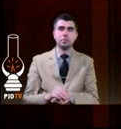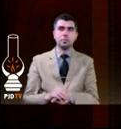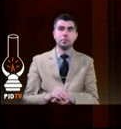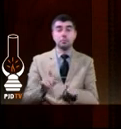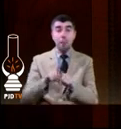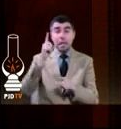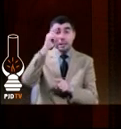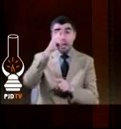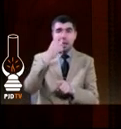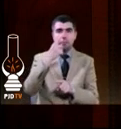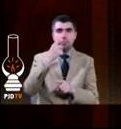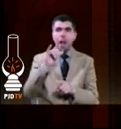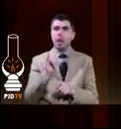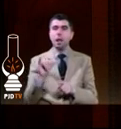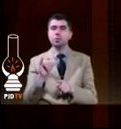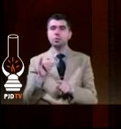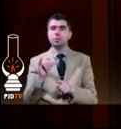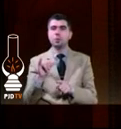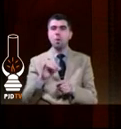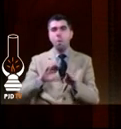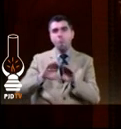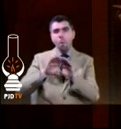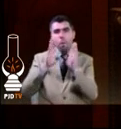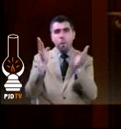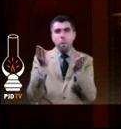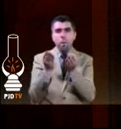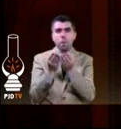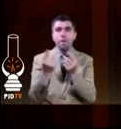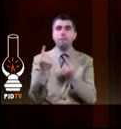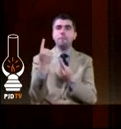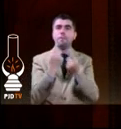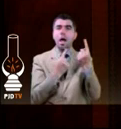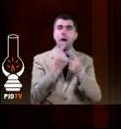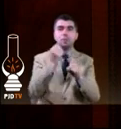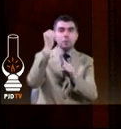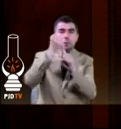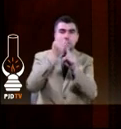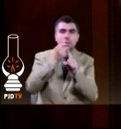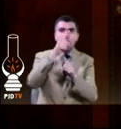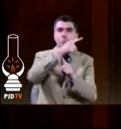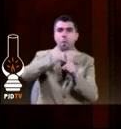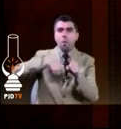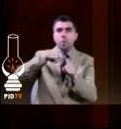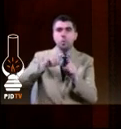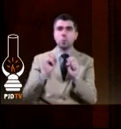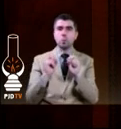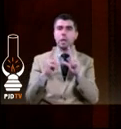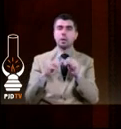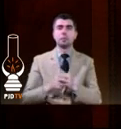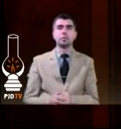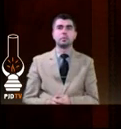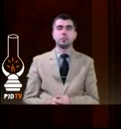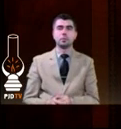صعيب، لأن علاش؟ كل شيء متفق على الإصلاح، تا واحد فيكم ما قال أنه ما متفقش على